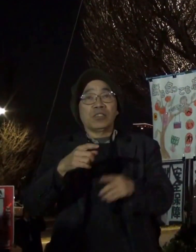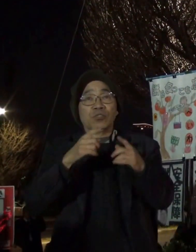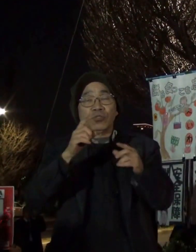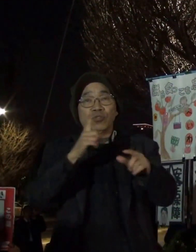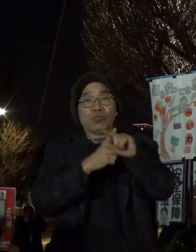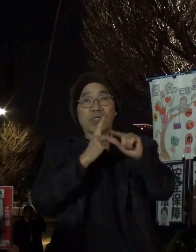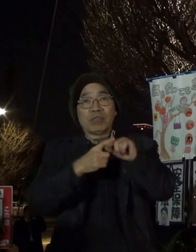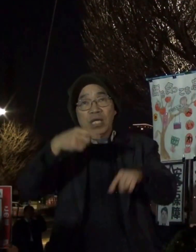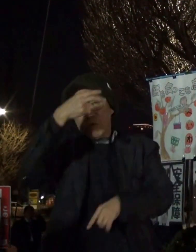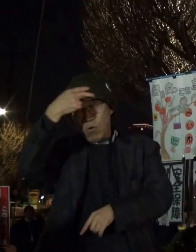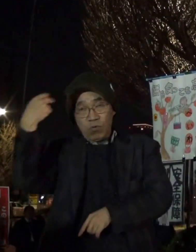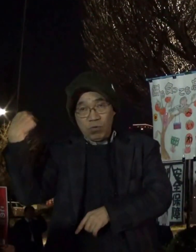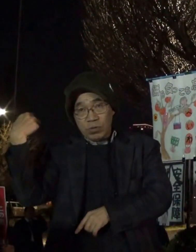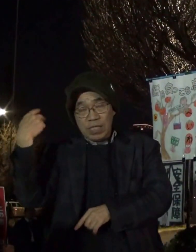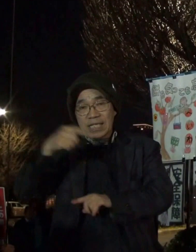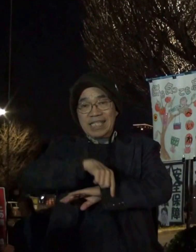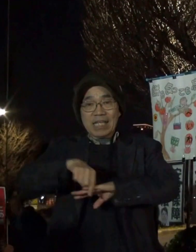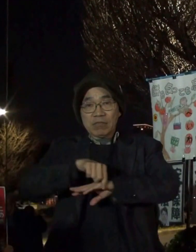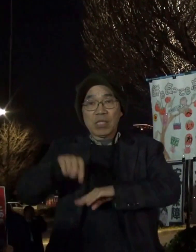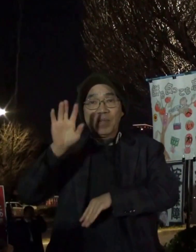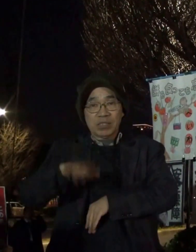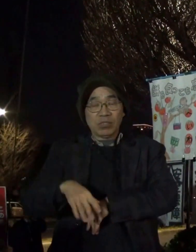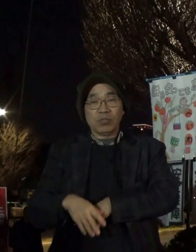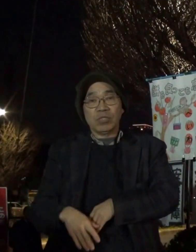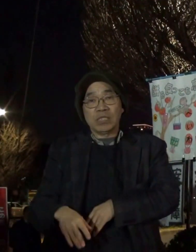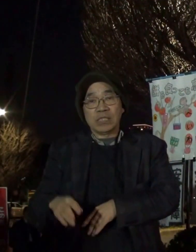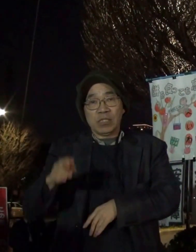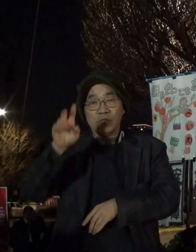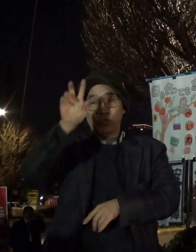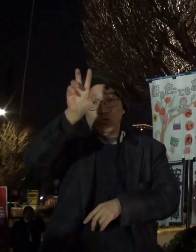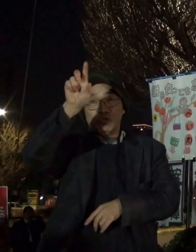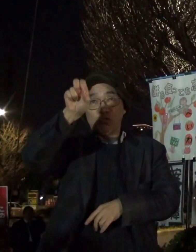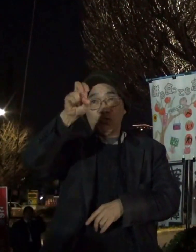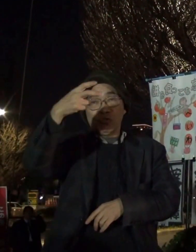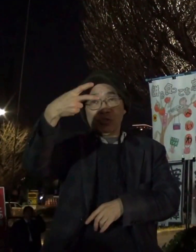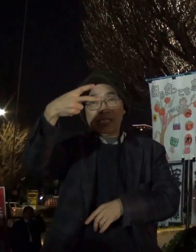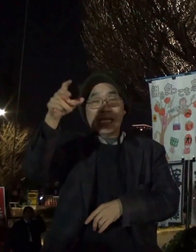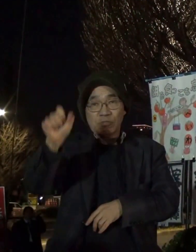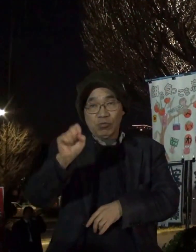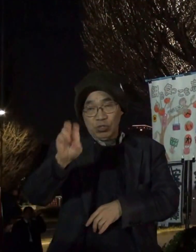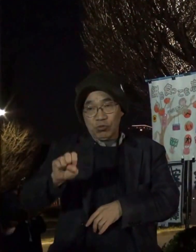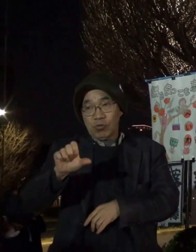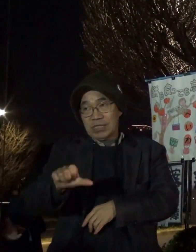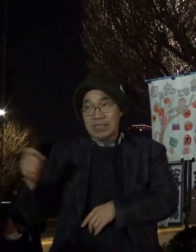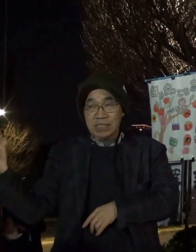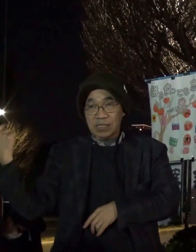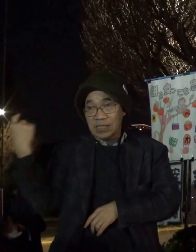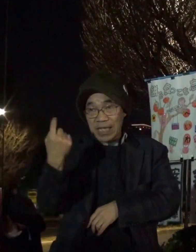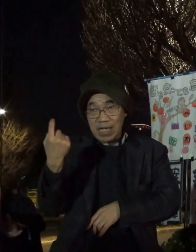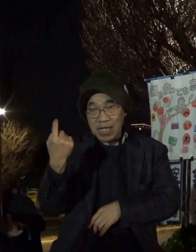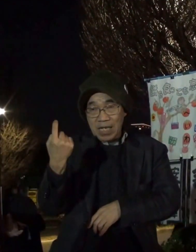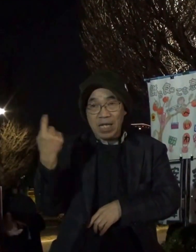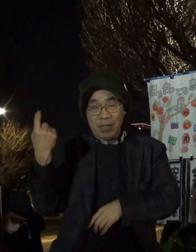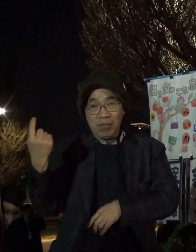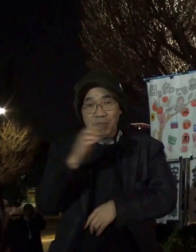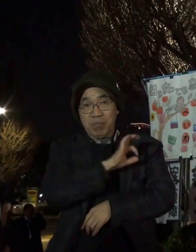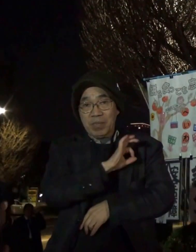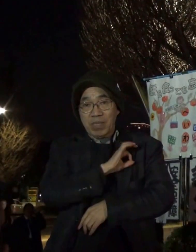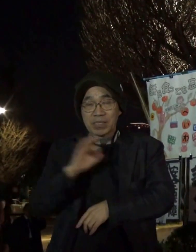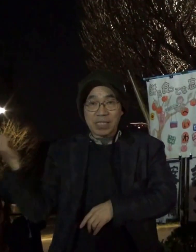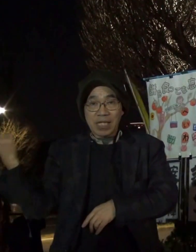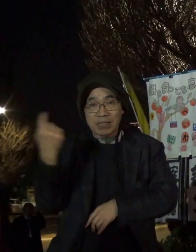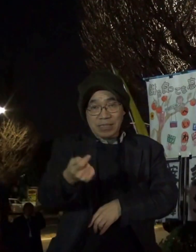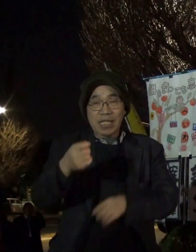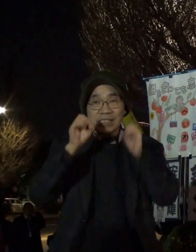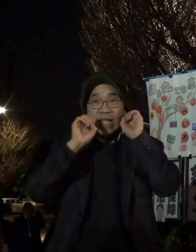ここにはですね、去年12月25日にですね、会のメンバー1人、派遣してですね、宣伝をさせてい